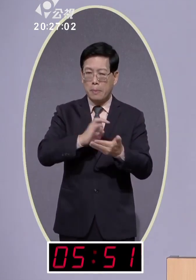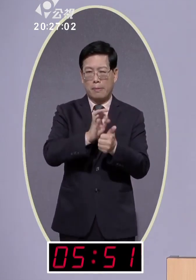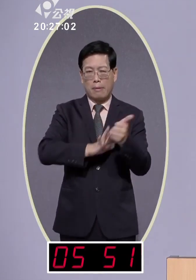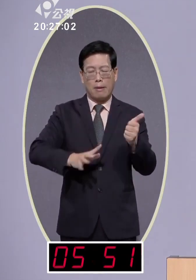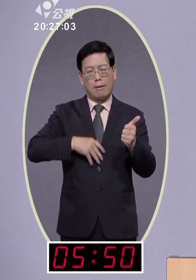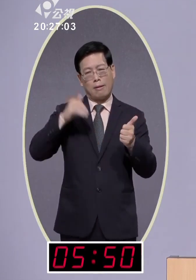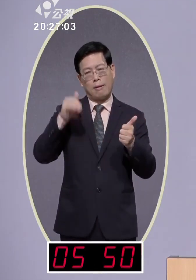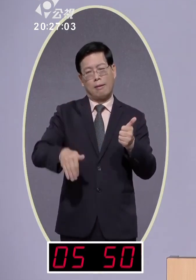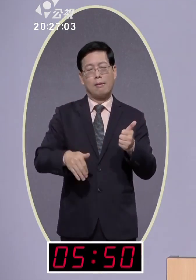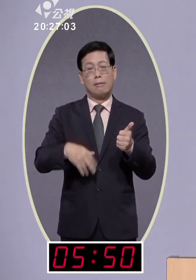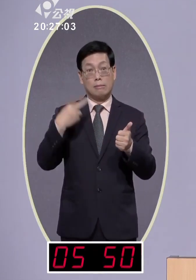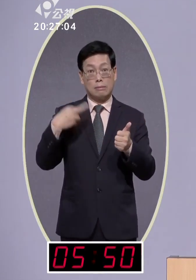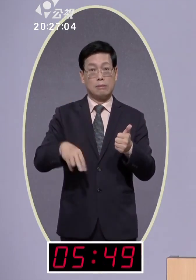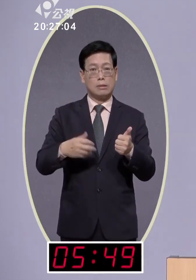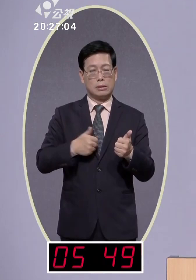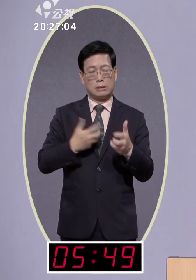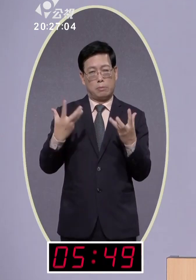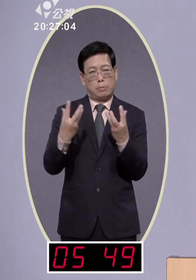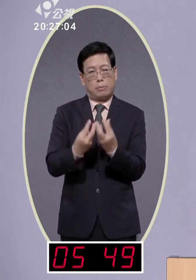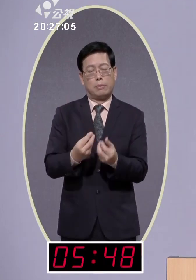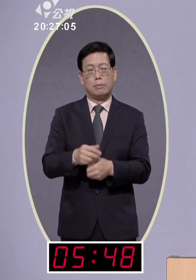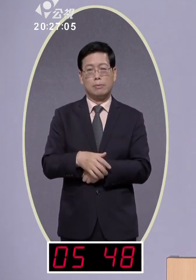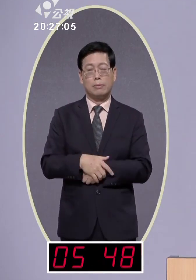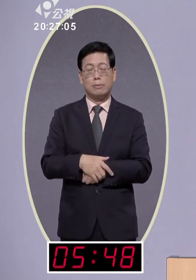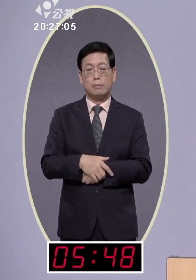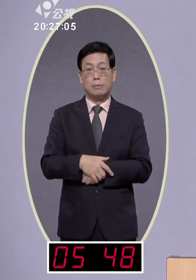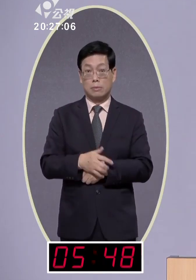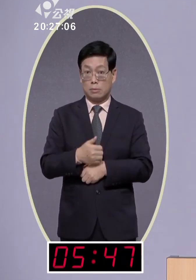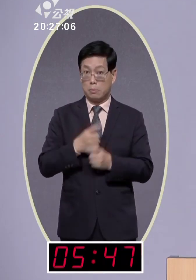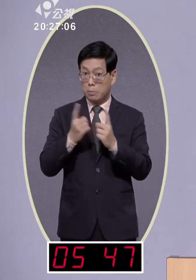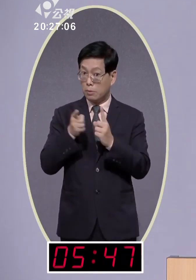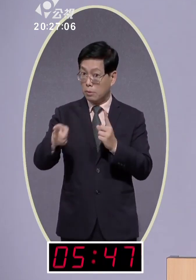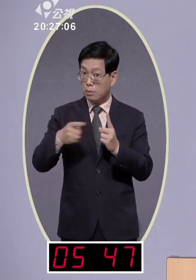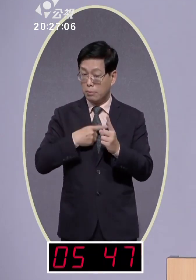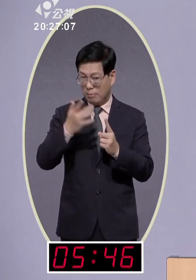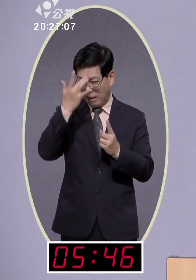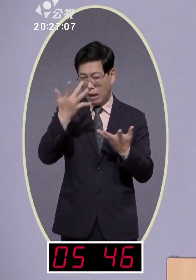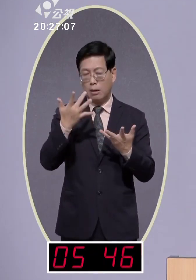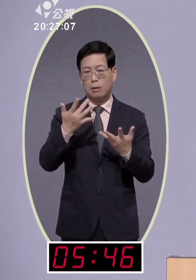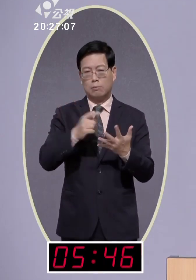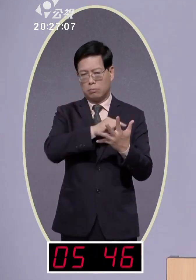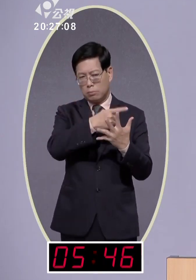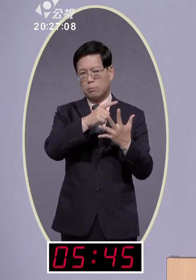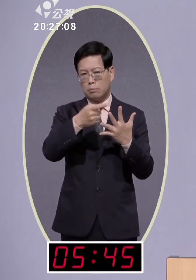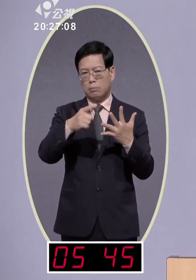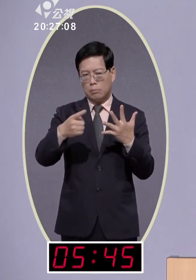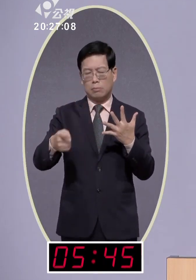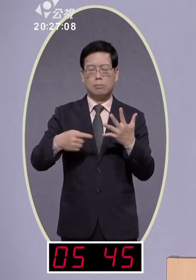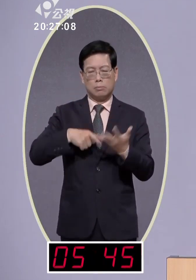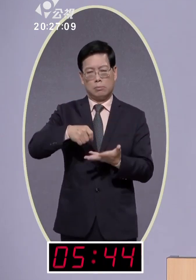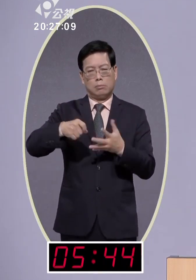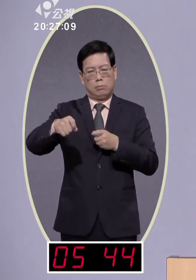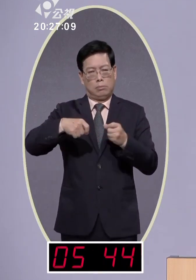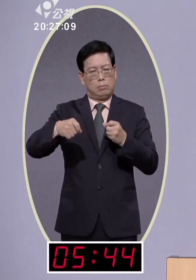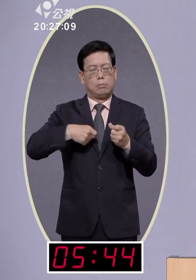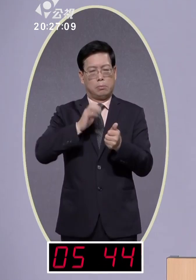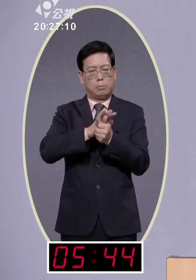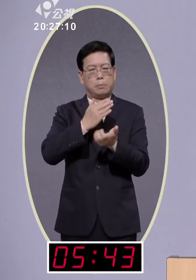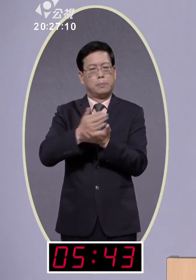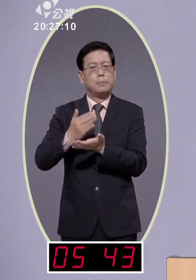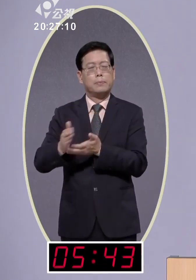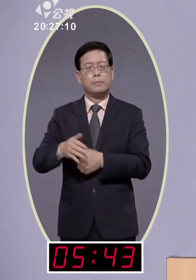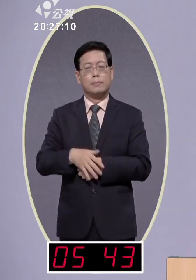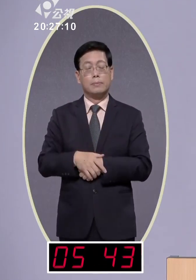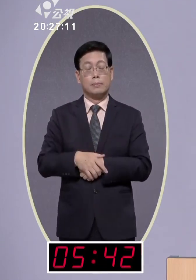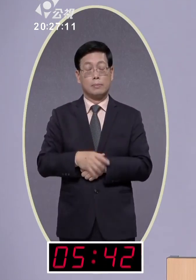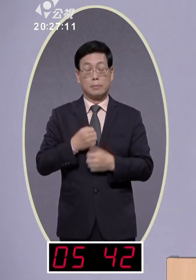冲击，甚至急速的萎缩。我们针对他们的需求，一个一个的提出具体的解决方案。为